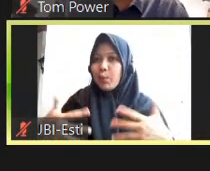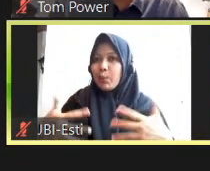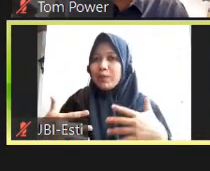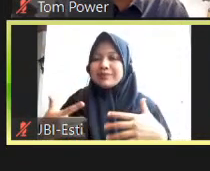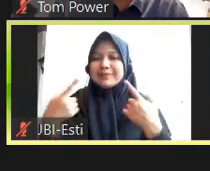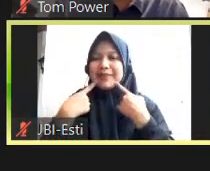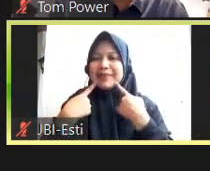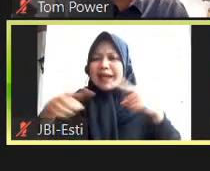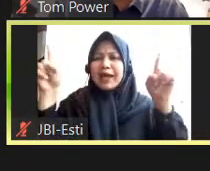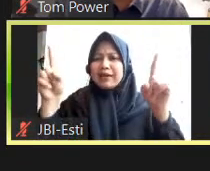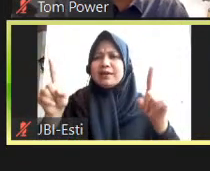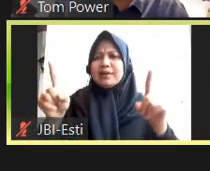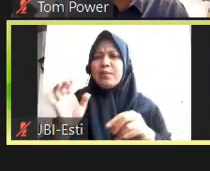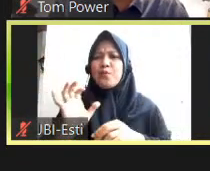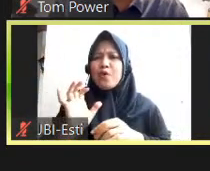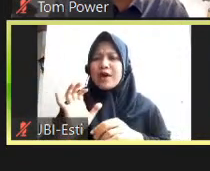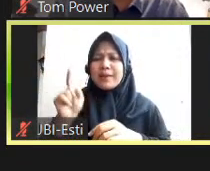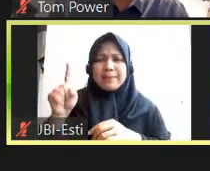mereka yang